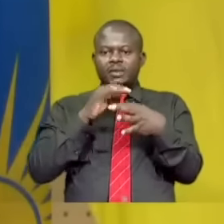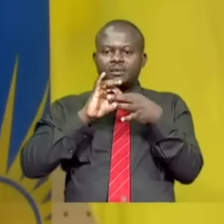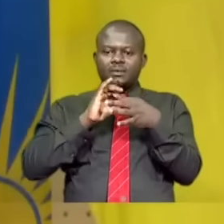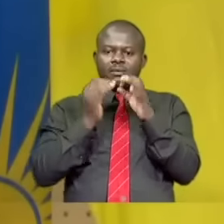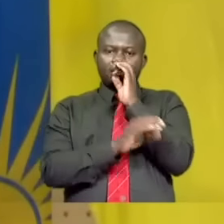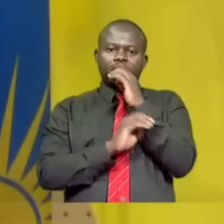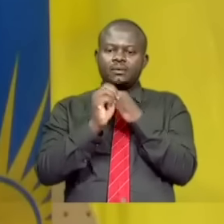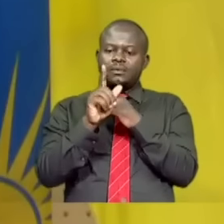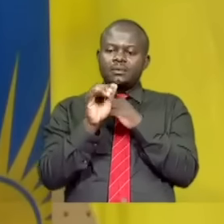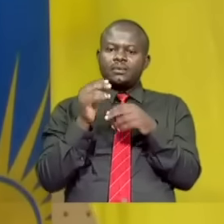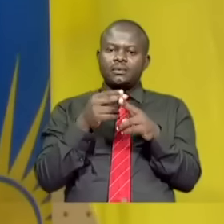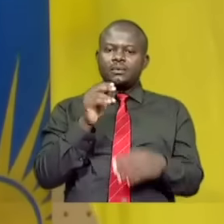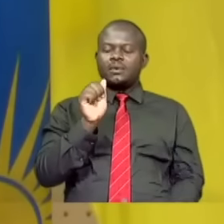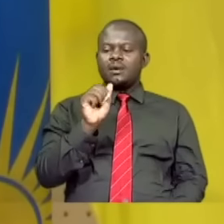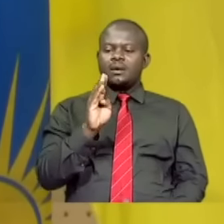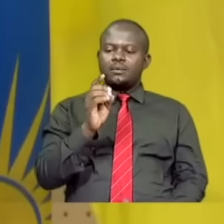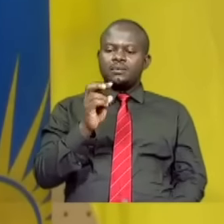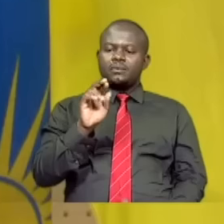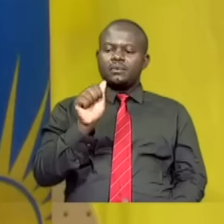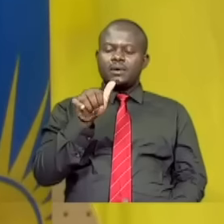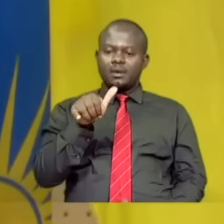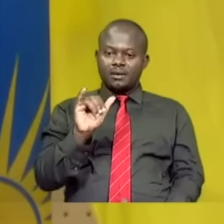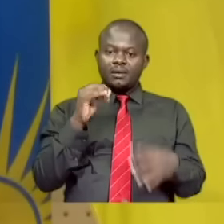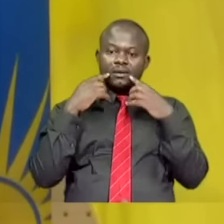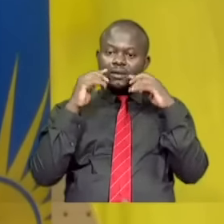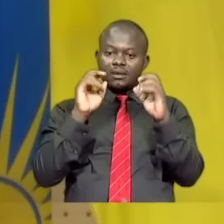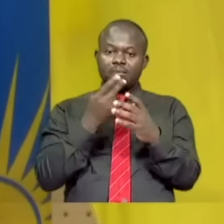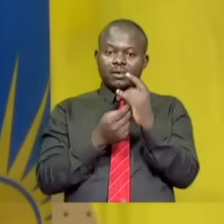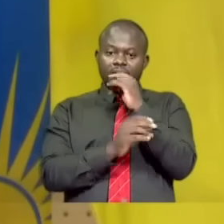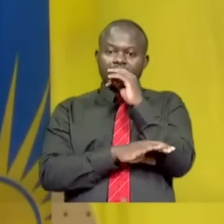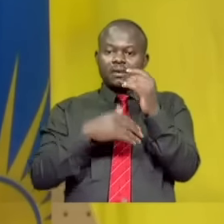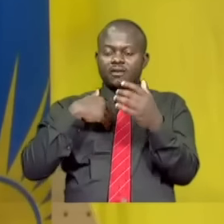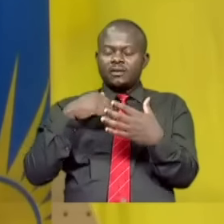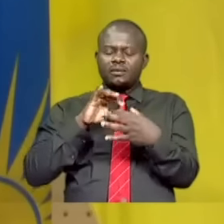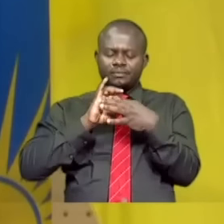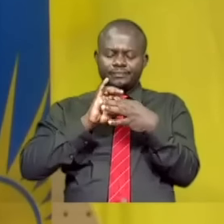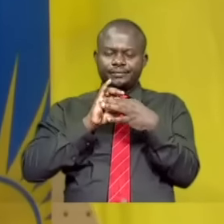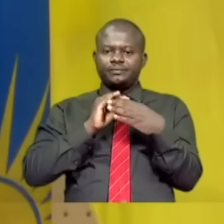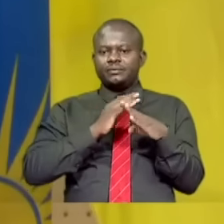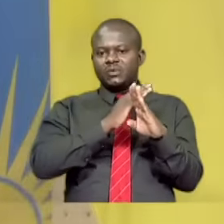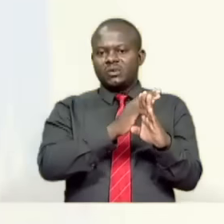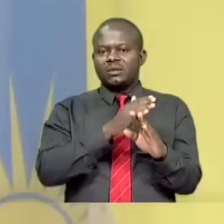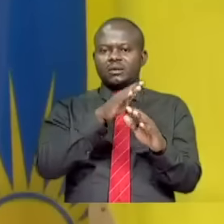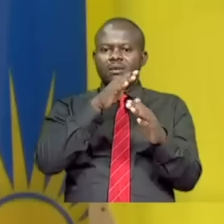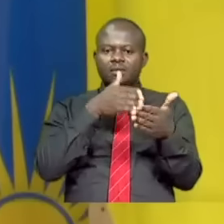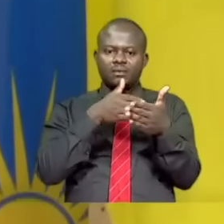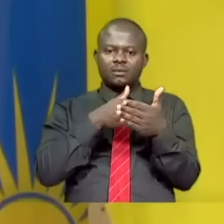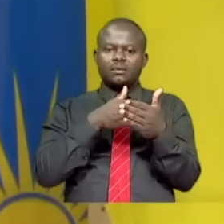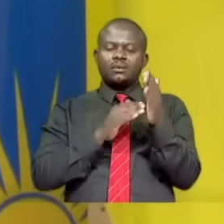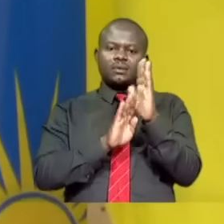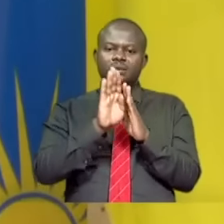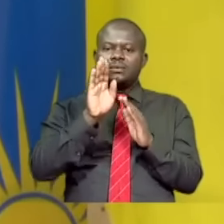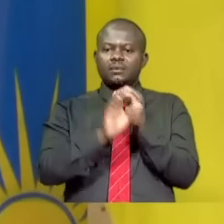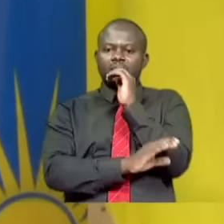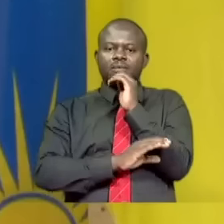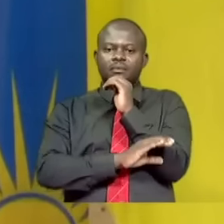n'Amahanga wa Mali, Abdoulaye Diop, avuga ko umubano w'ibihugu byombi ufite uruhare rukomeye mu kurwanya ibidindiza iterambere ry'ibi bihugu. Partageant